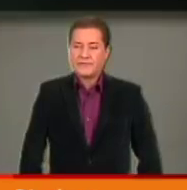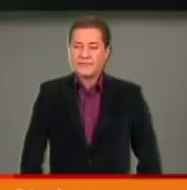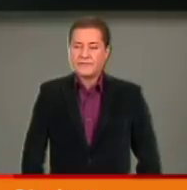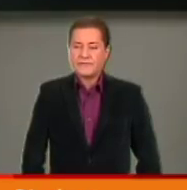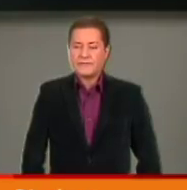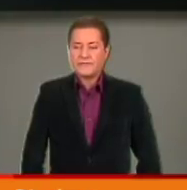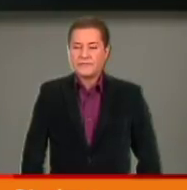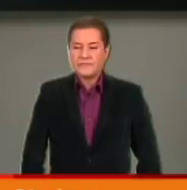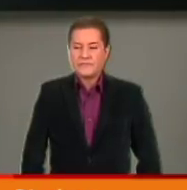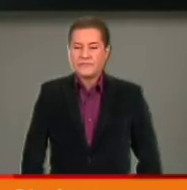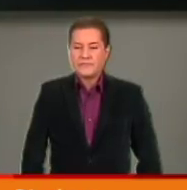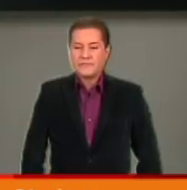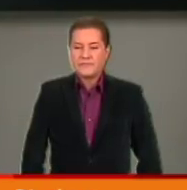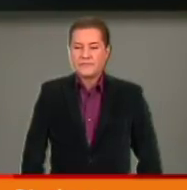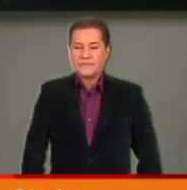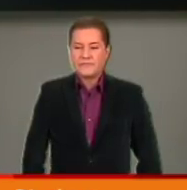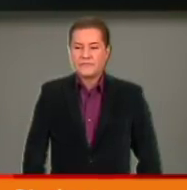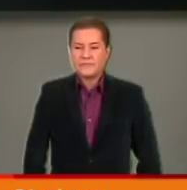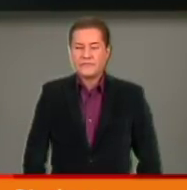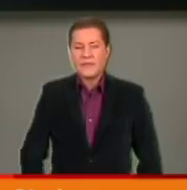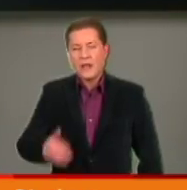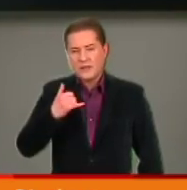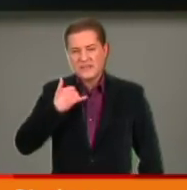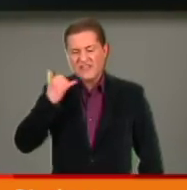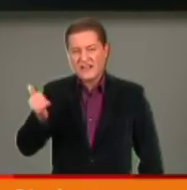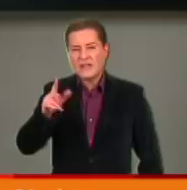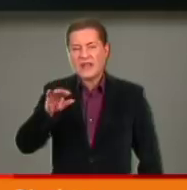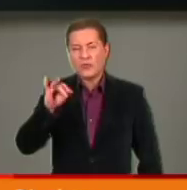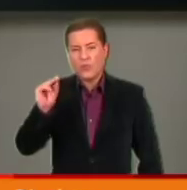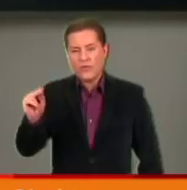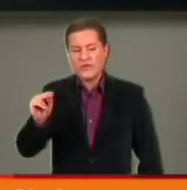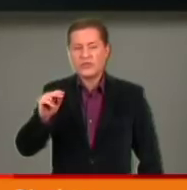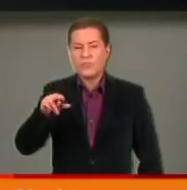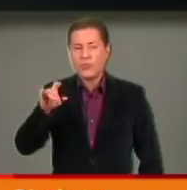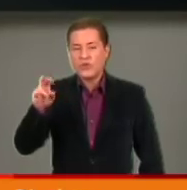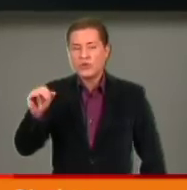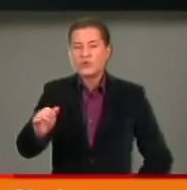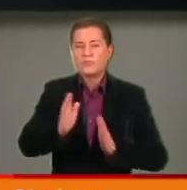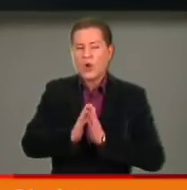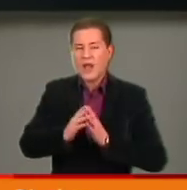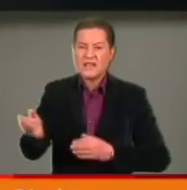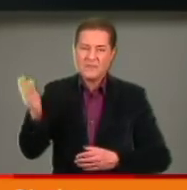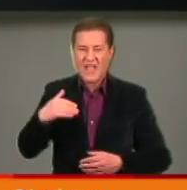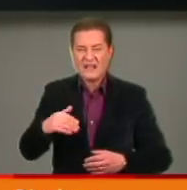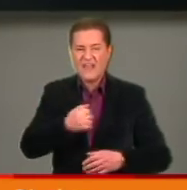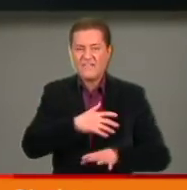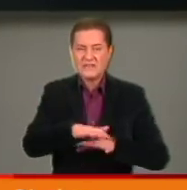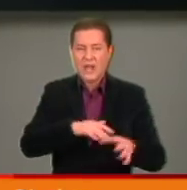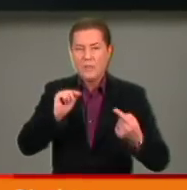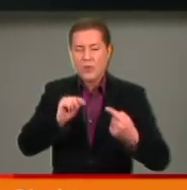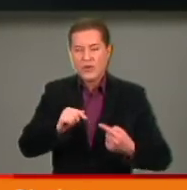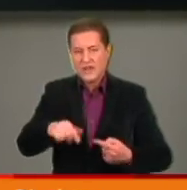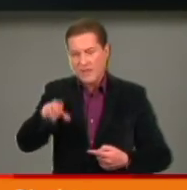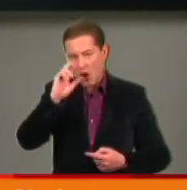Цей лист Януковича до Путіна з проханням вести війська проти громадян власної